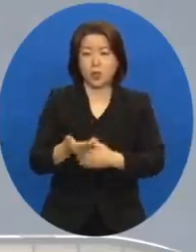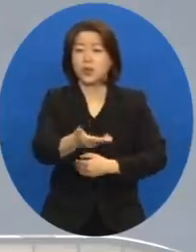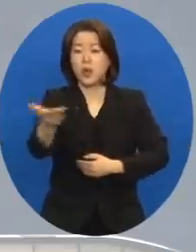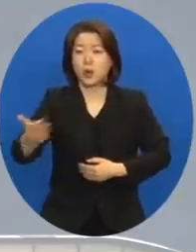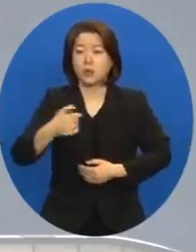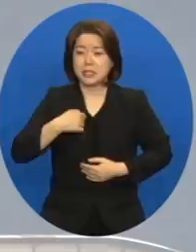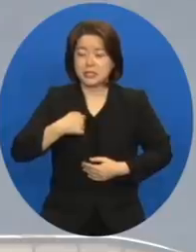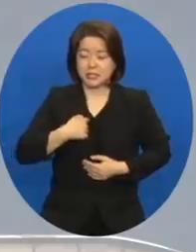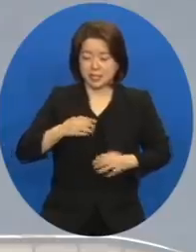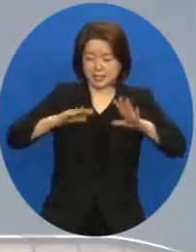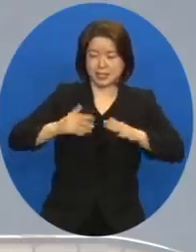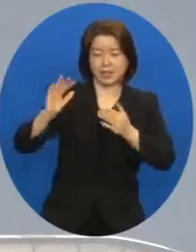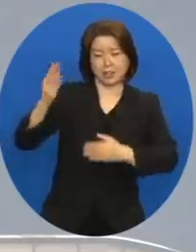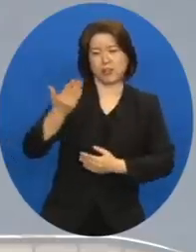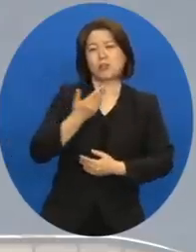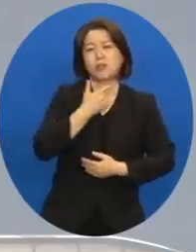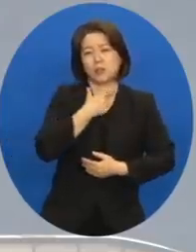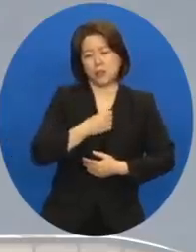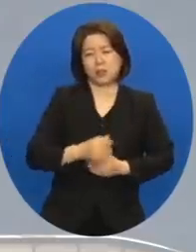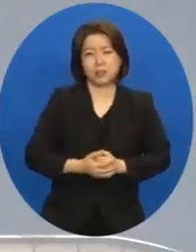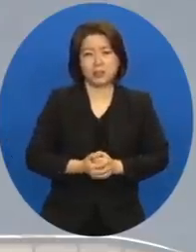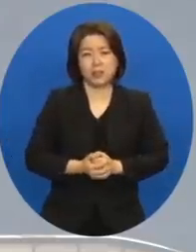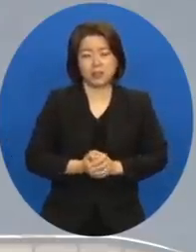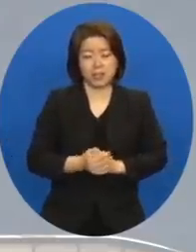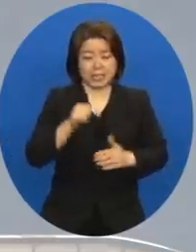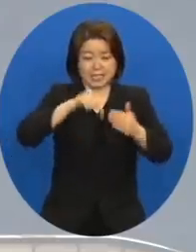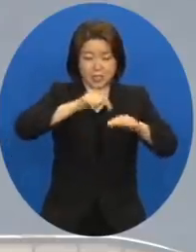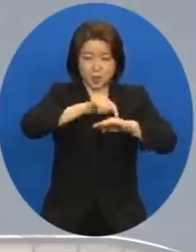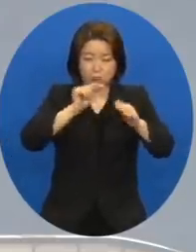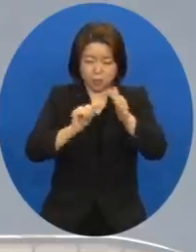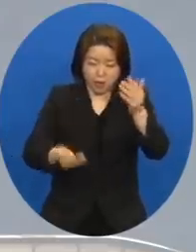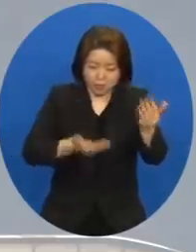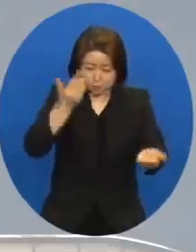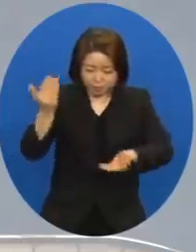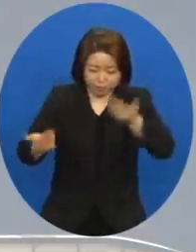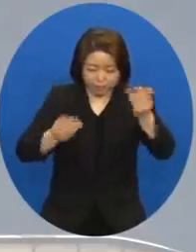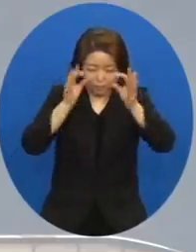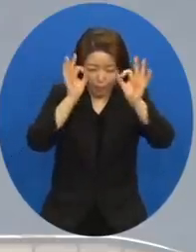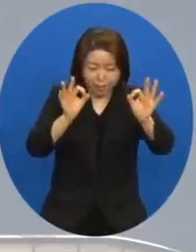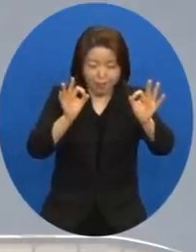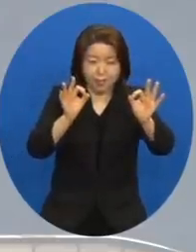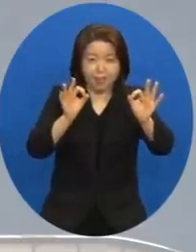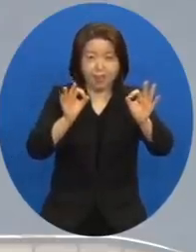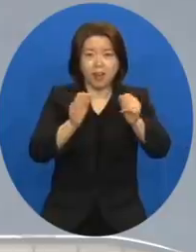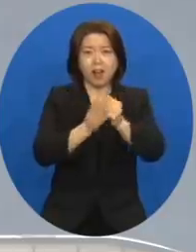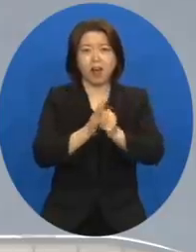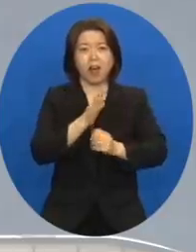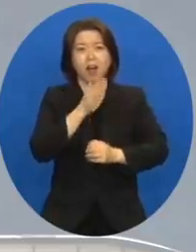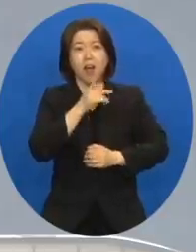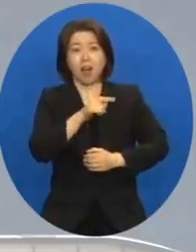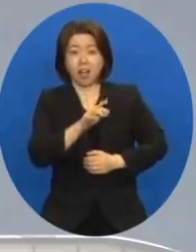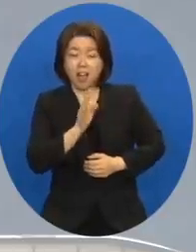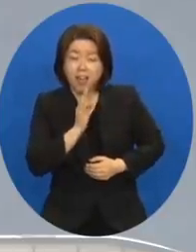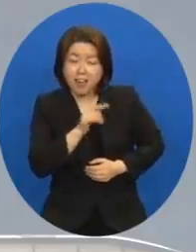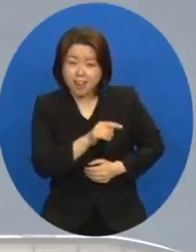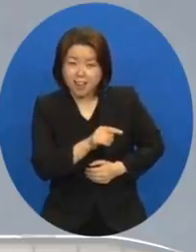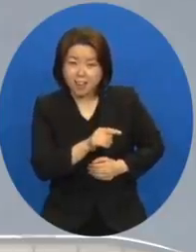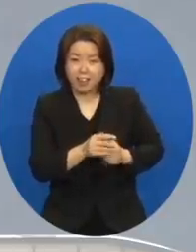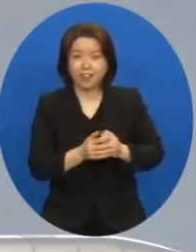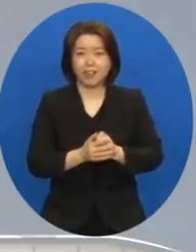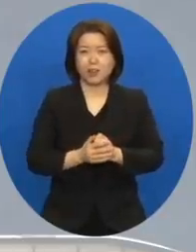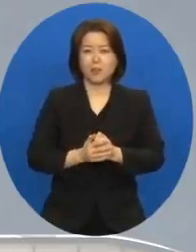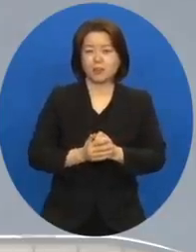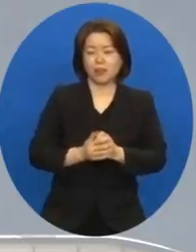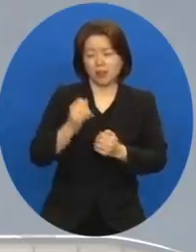되어야 합니다 속마음까지 다 드러나 놓고 보니까 아 그랬었어요 어느